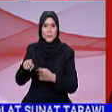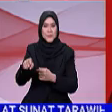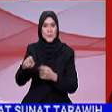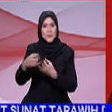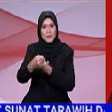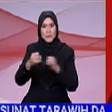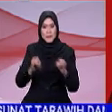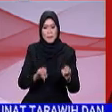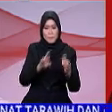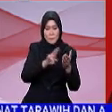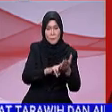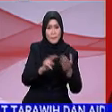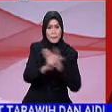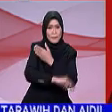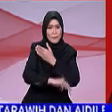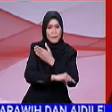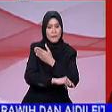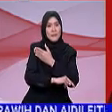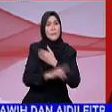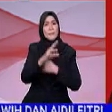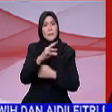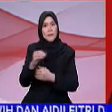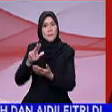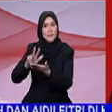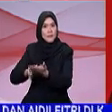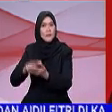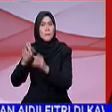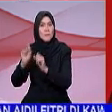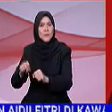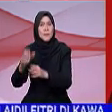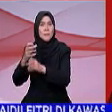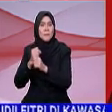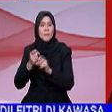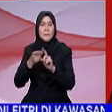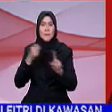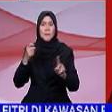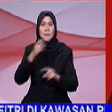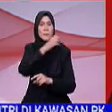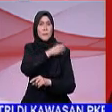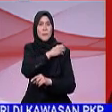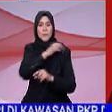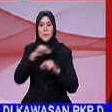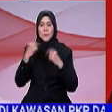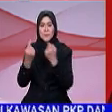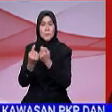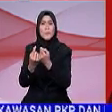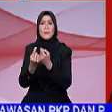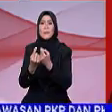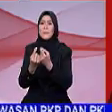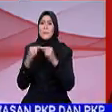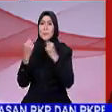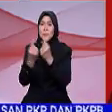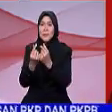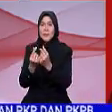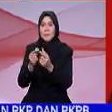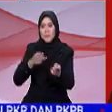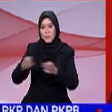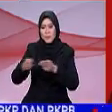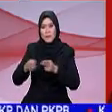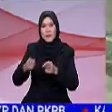di Jabatan Pendaftaran Negara. Sebaliknya, pengesahan boleh diperoleh daripada pegawai kumpulan pengurusan dan